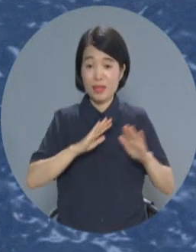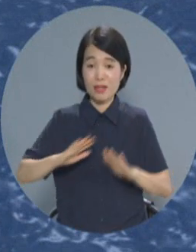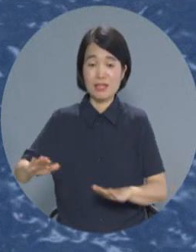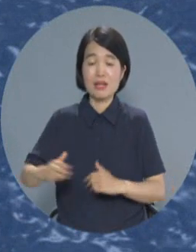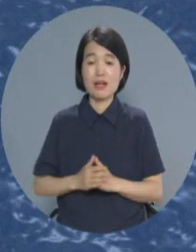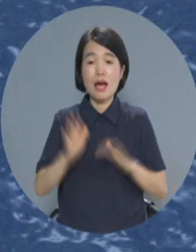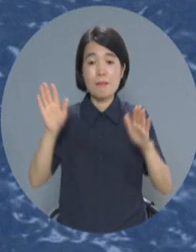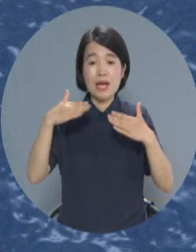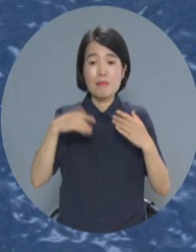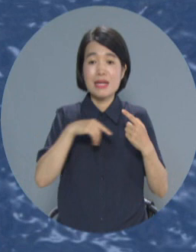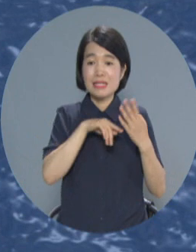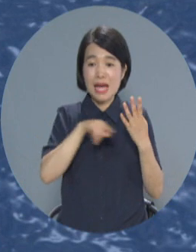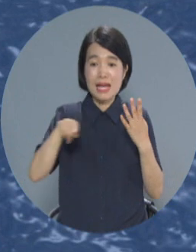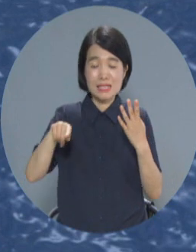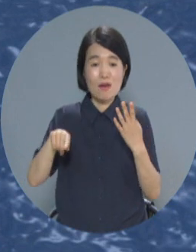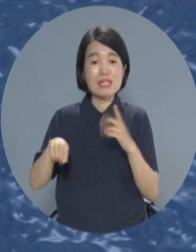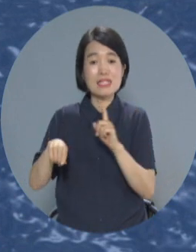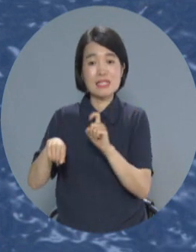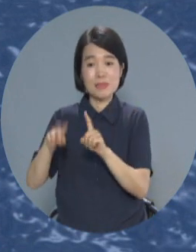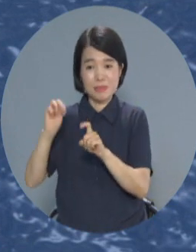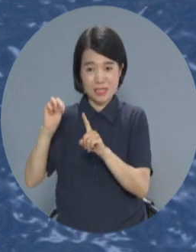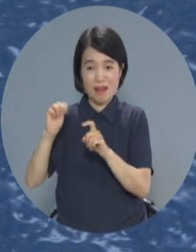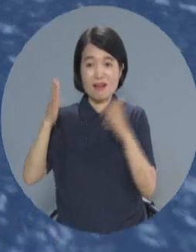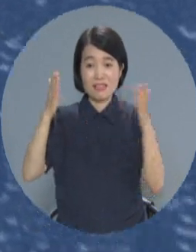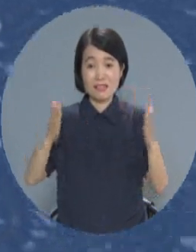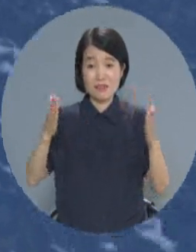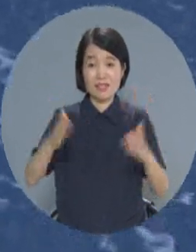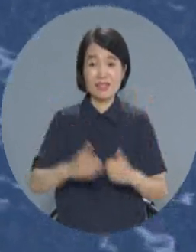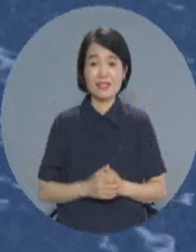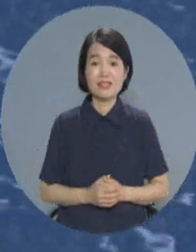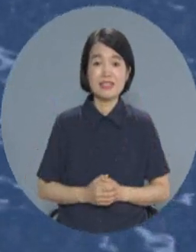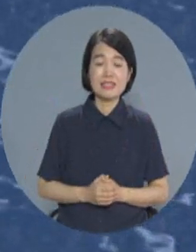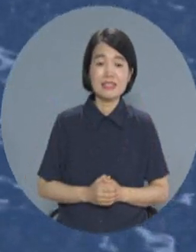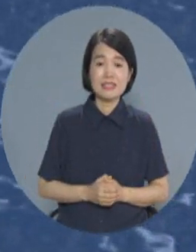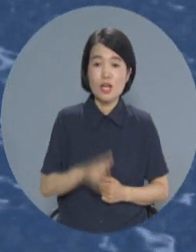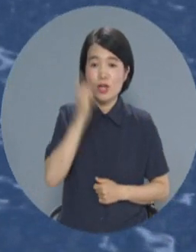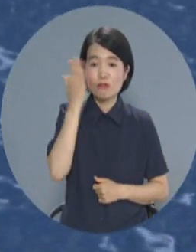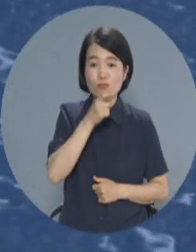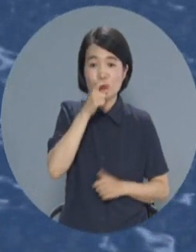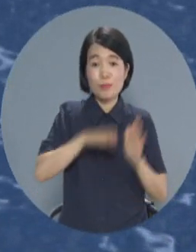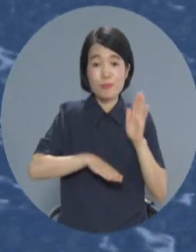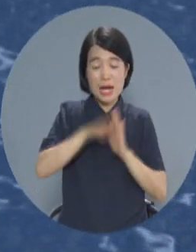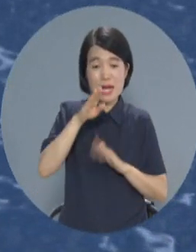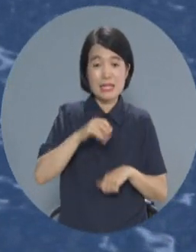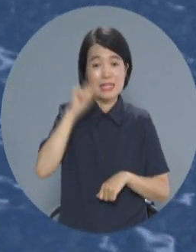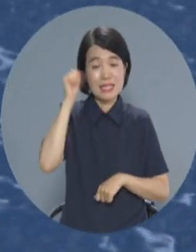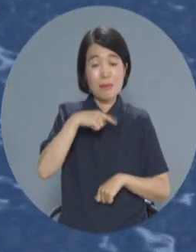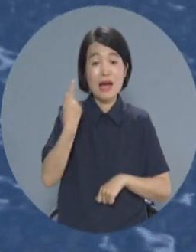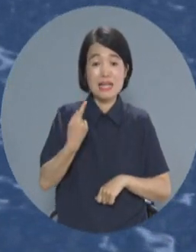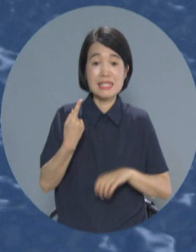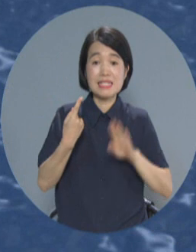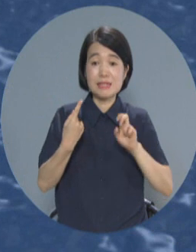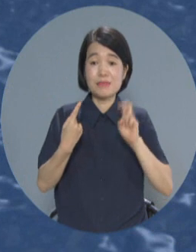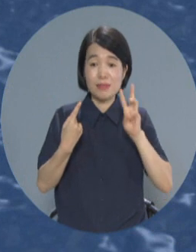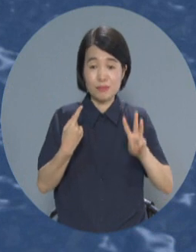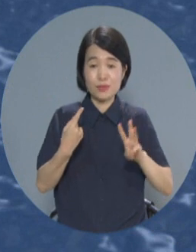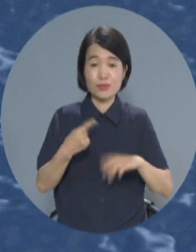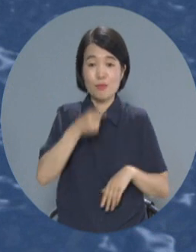일겠고 바람은 초속 4m에서 11m 사이 예상됩니다. 여수 만조시각은 새벽 1시